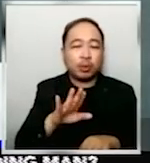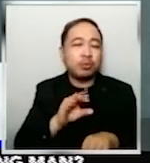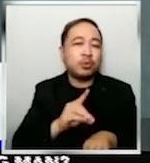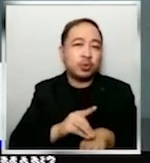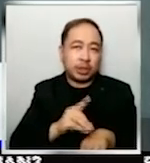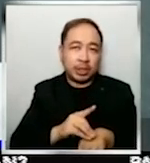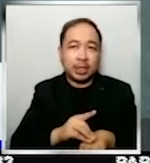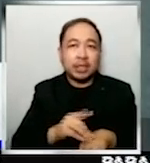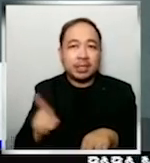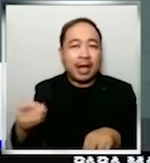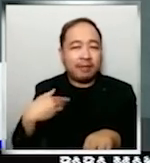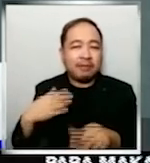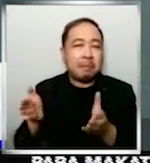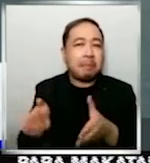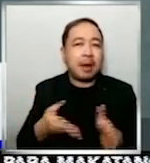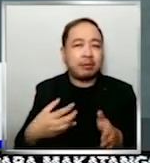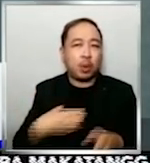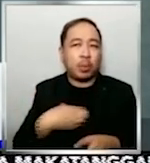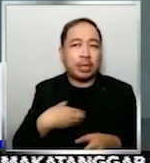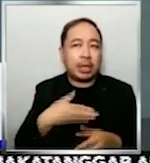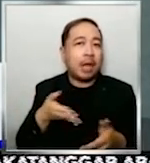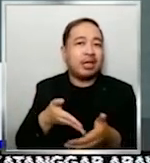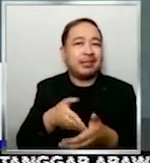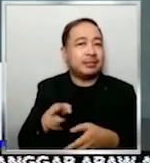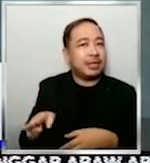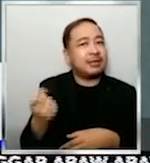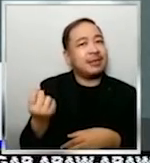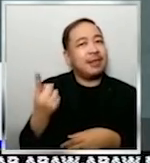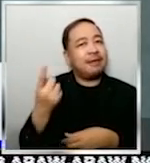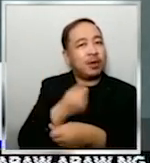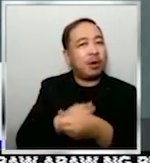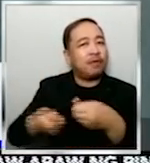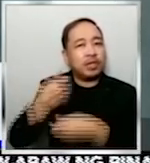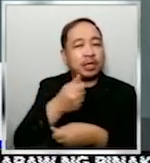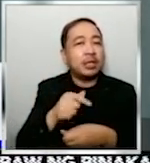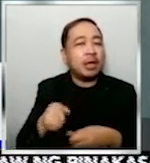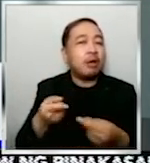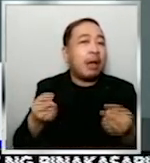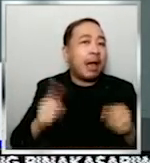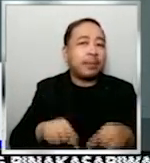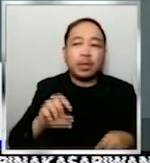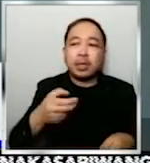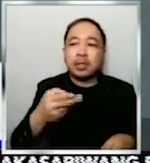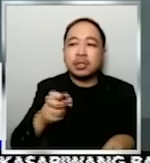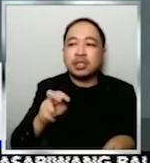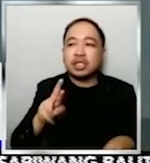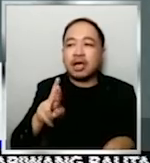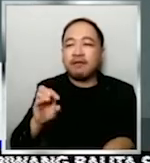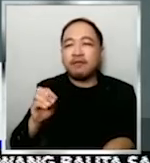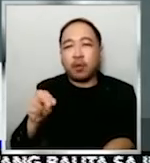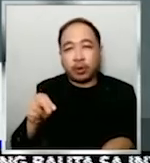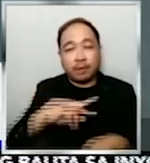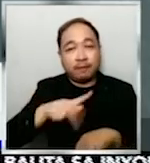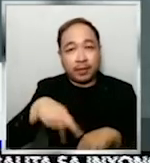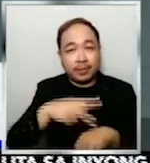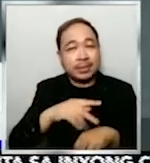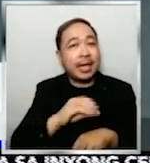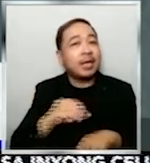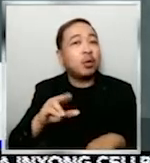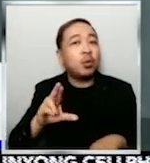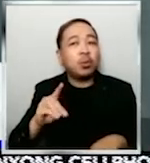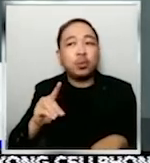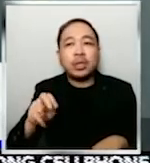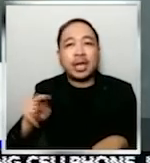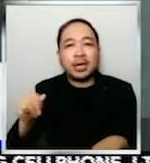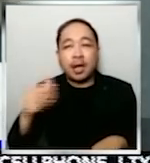opisyal. Kauday po yan sa pag-aproba ng ahensya sa transaksyon ng Chevron Philippines at Udena Corporation sa pagbebenta ng Malampaya